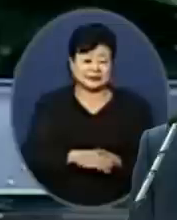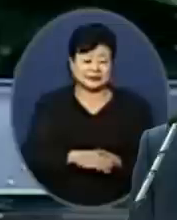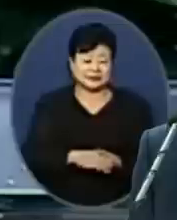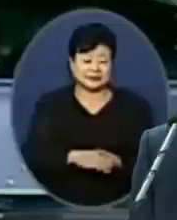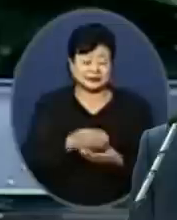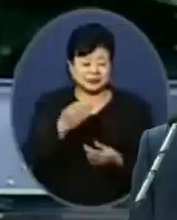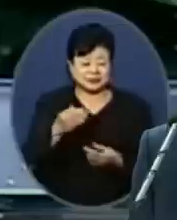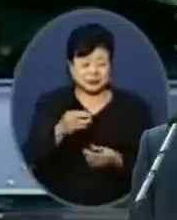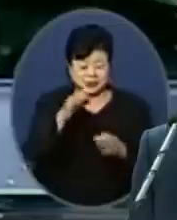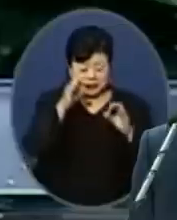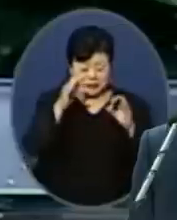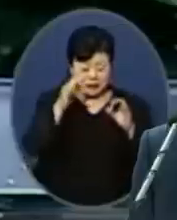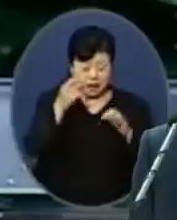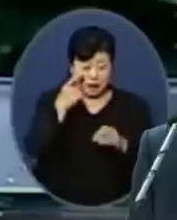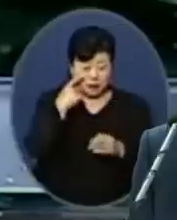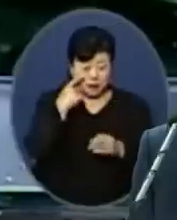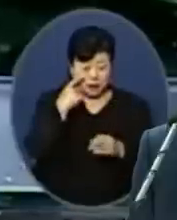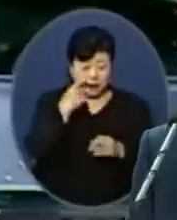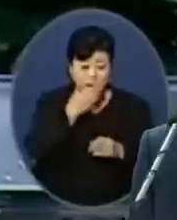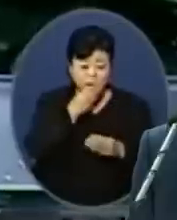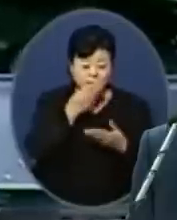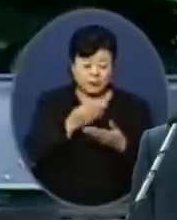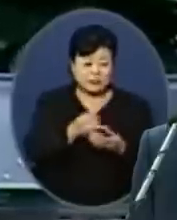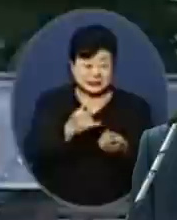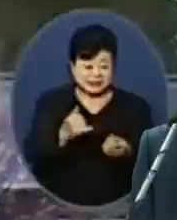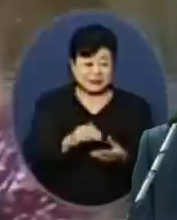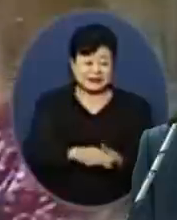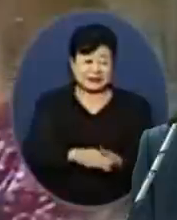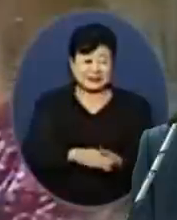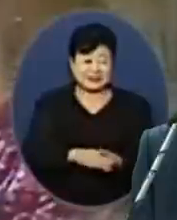내가 여러분 가만히 보니까 굉장히 복받은 사람인데